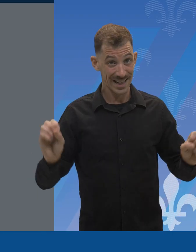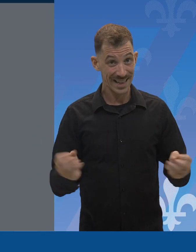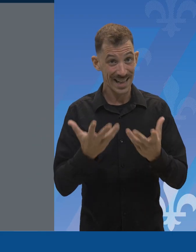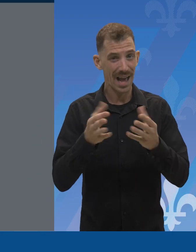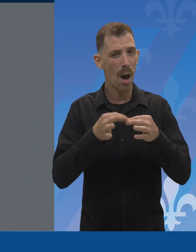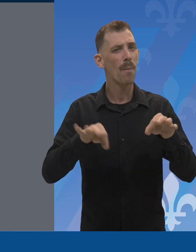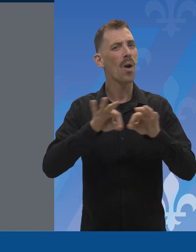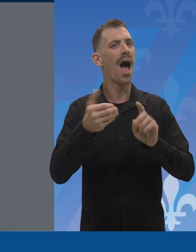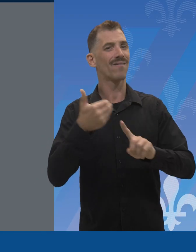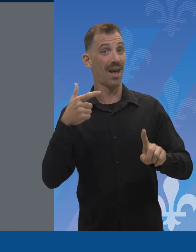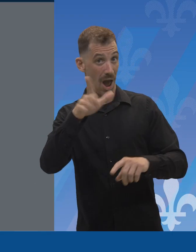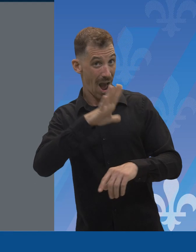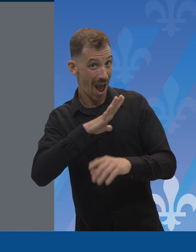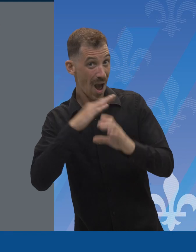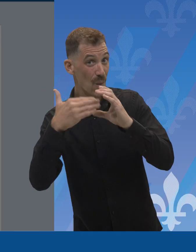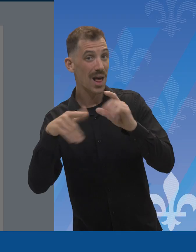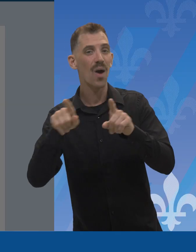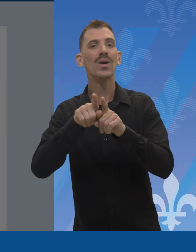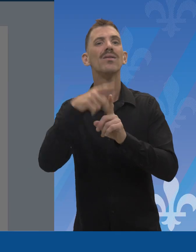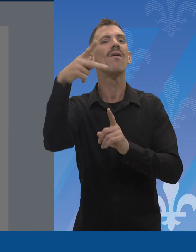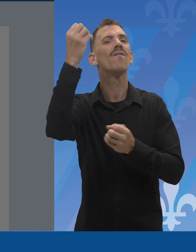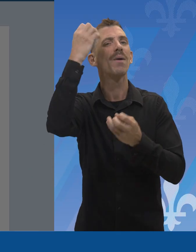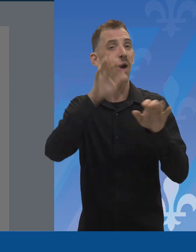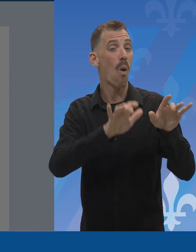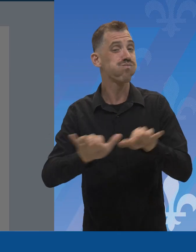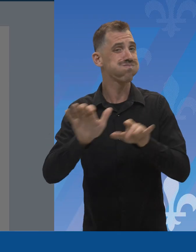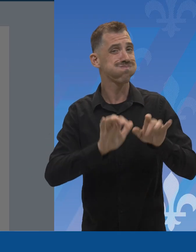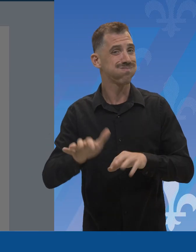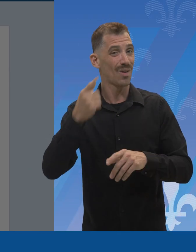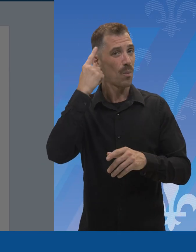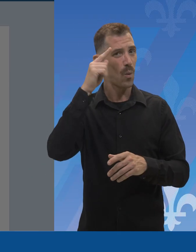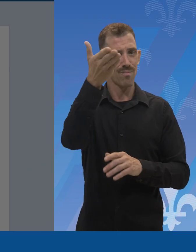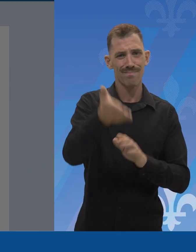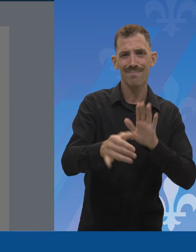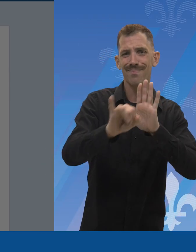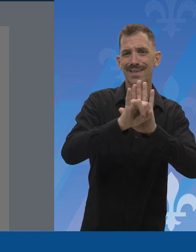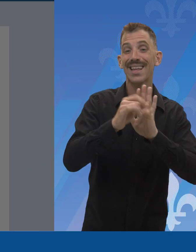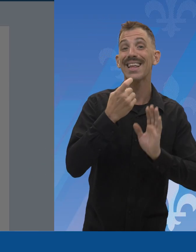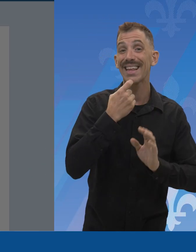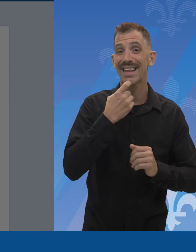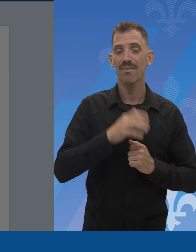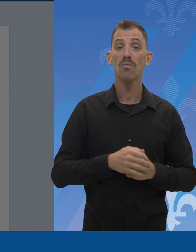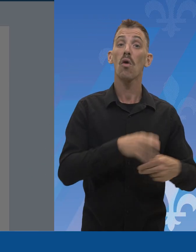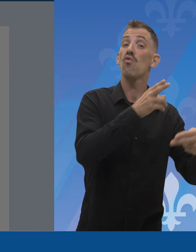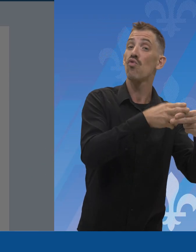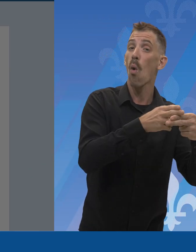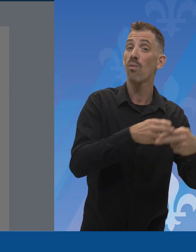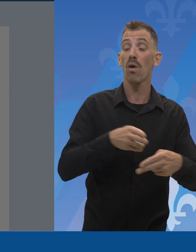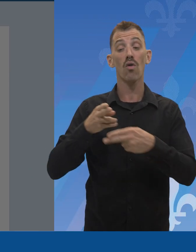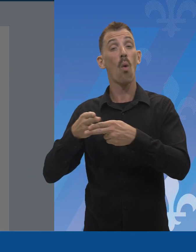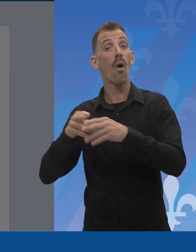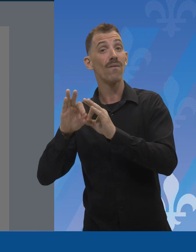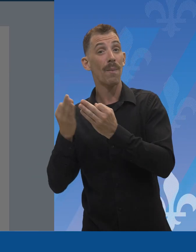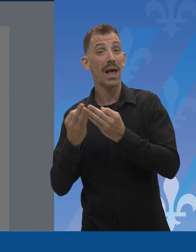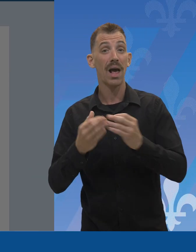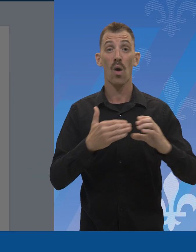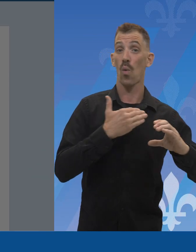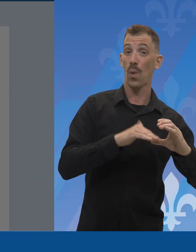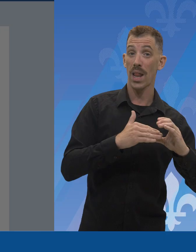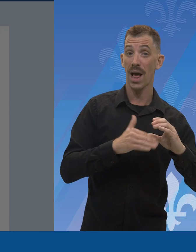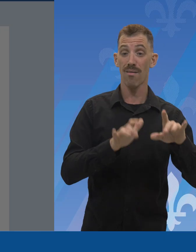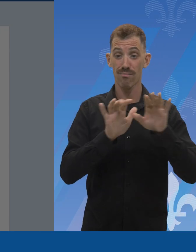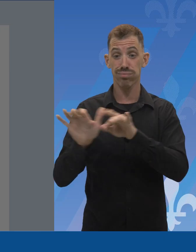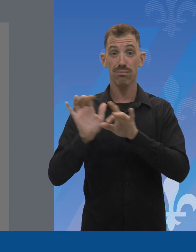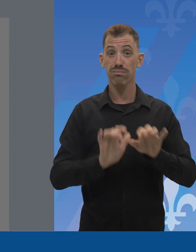compte, il est nécessaire d'avoir une adresse courriel et de fournir quelques informations nous permettant de vous identifier. Indiquez votre prénom, nom et